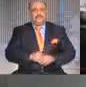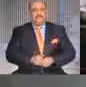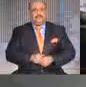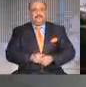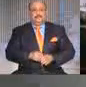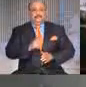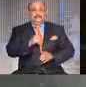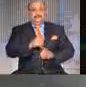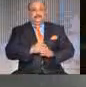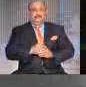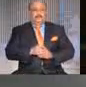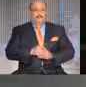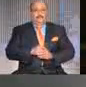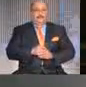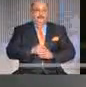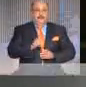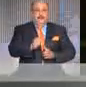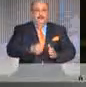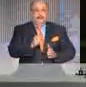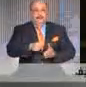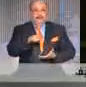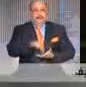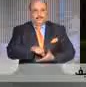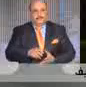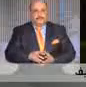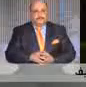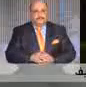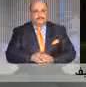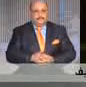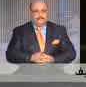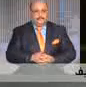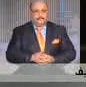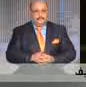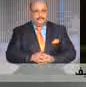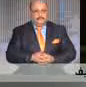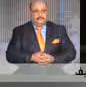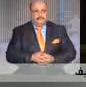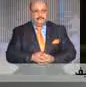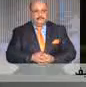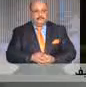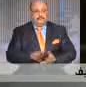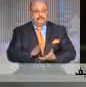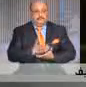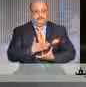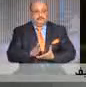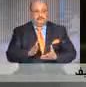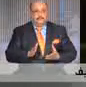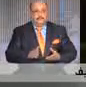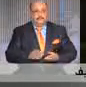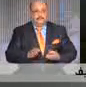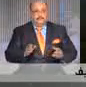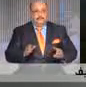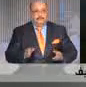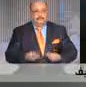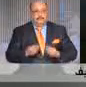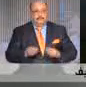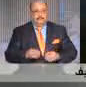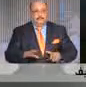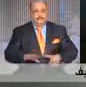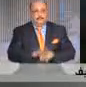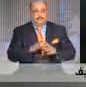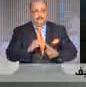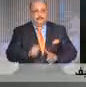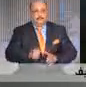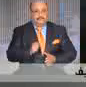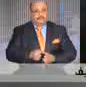أجواء إيمانية خالصة استهلت بترتيل آيات بينات من الذكر الحكيم، ليعلن بعد ذلك عن